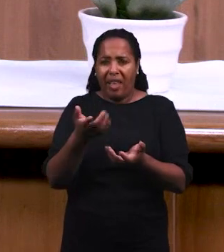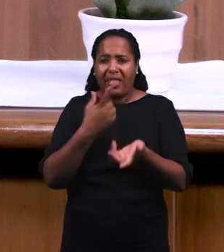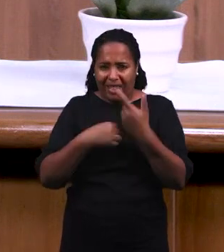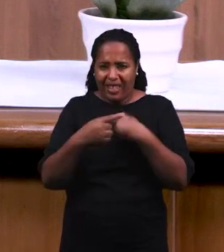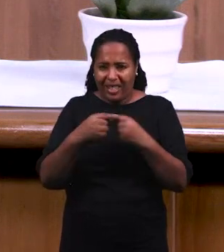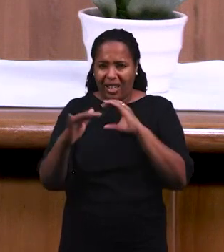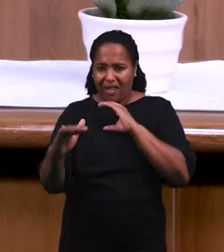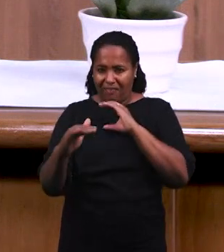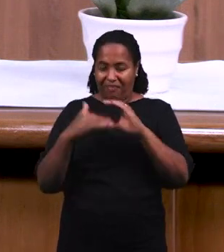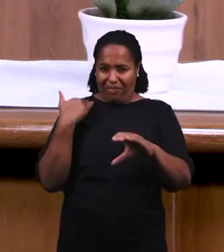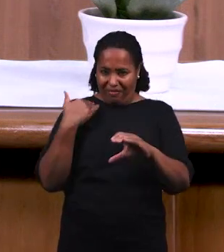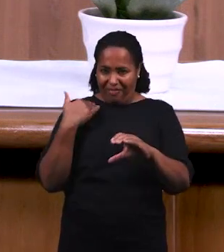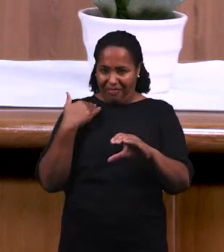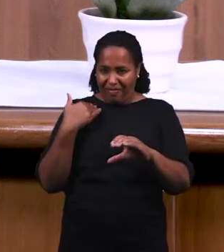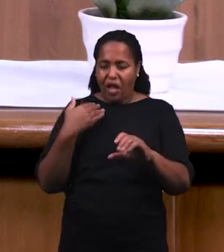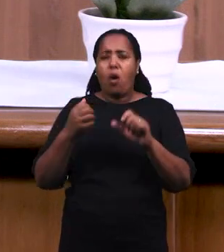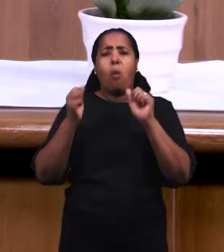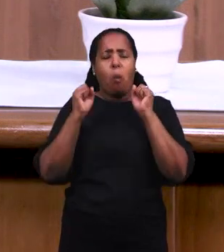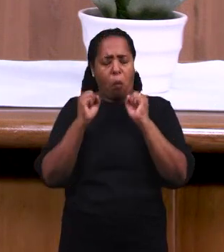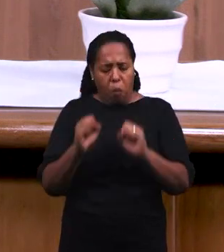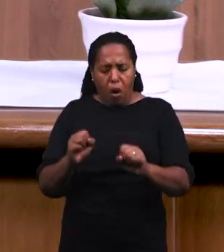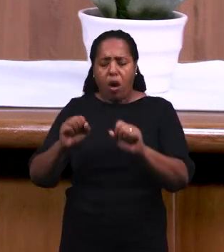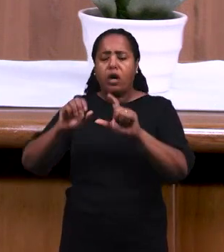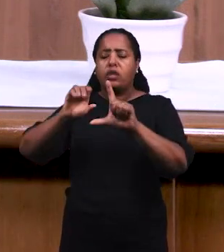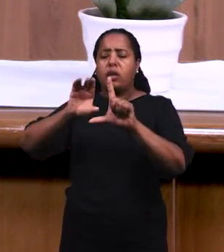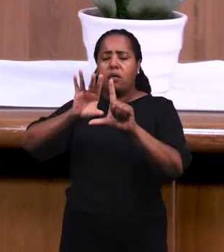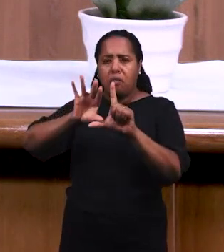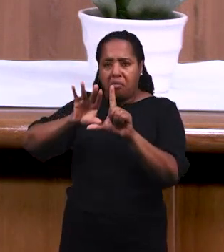вы хотите поделиться.